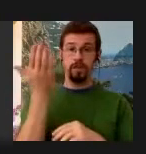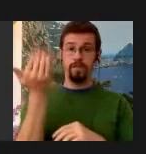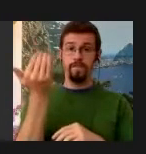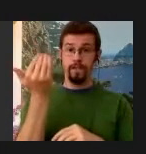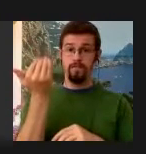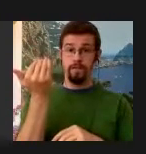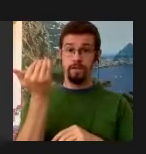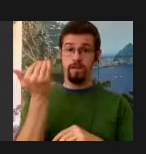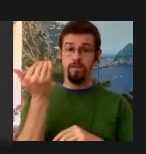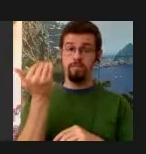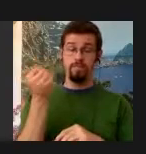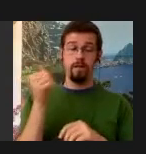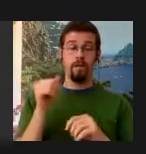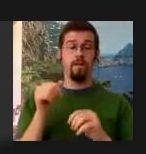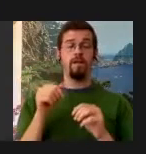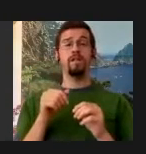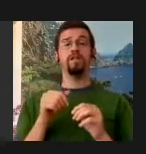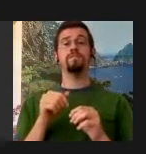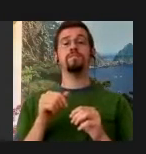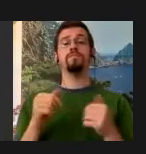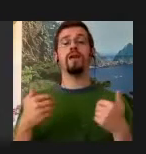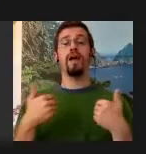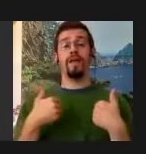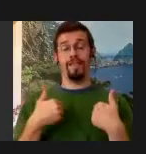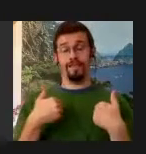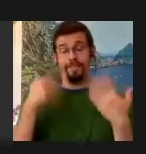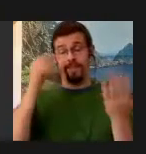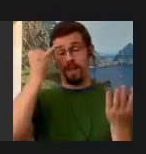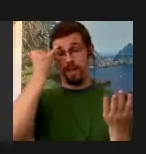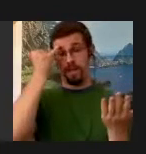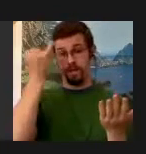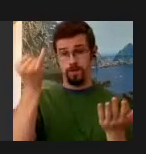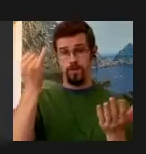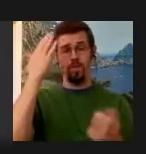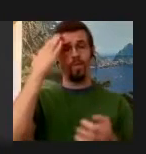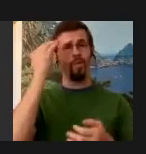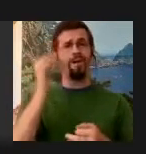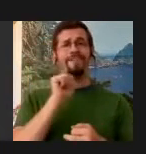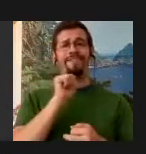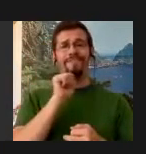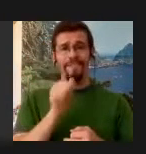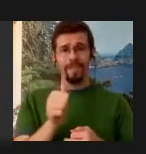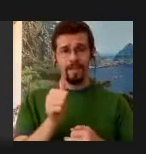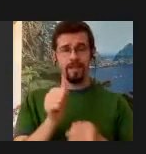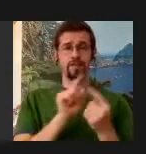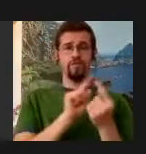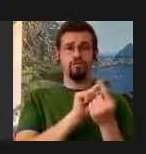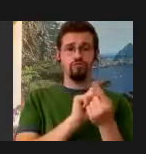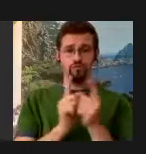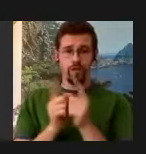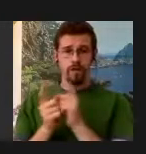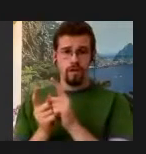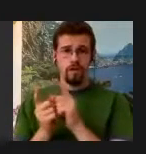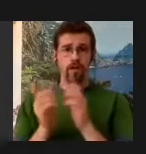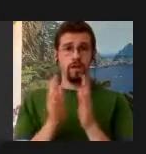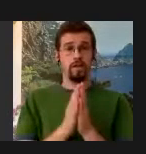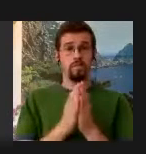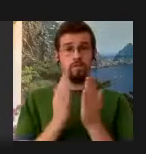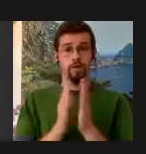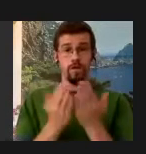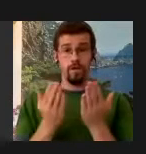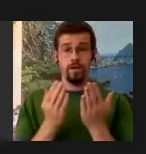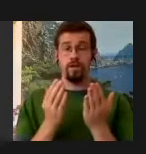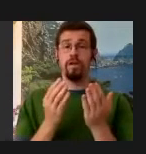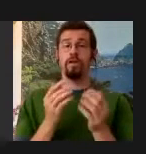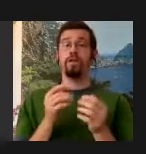signwriting.org. I had this idea, why don't we translate the books these deaf children